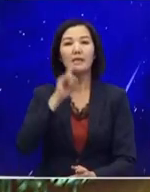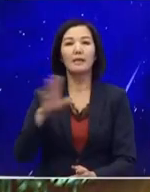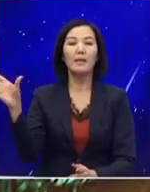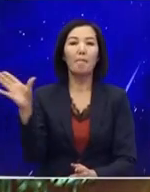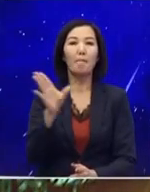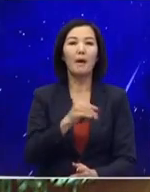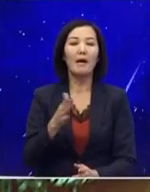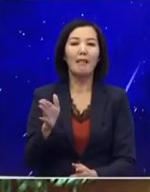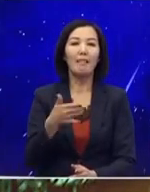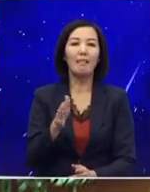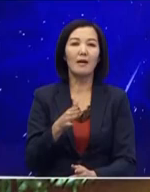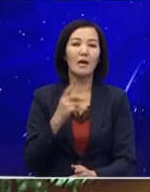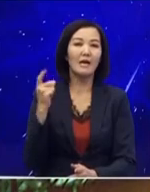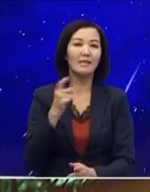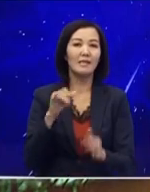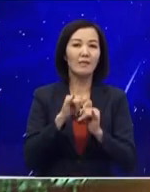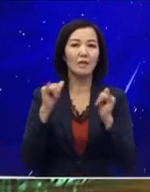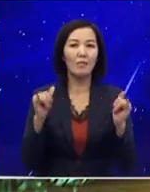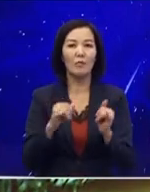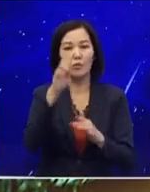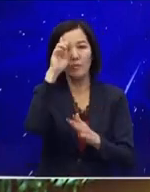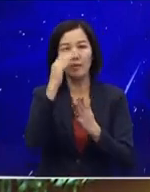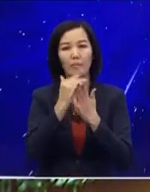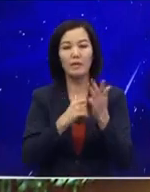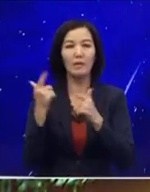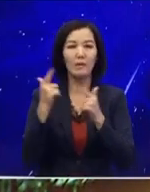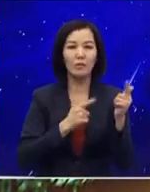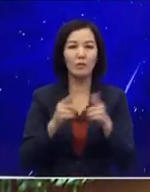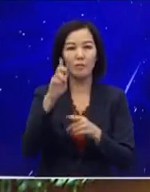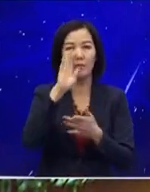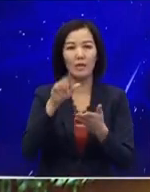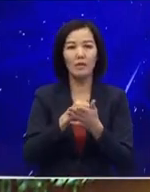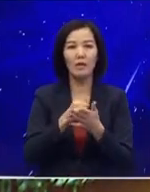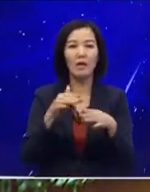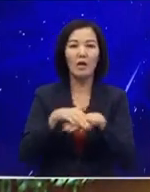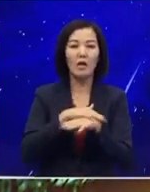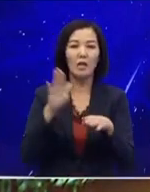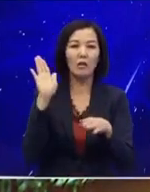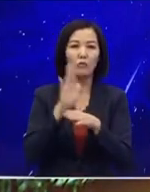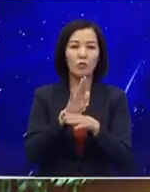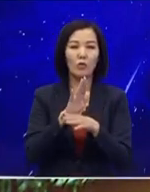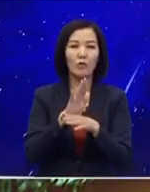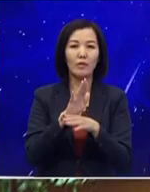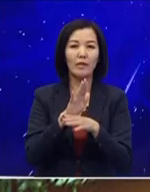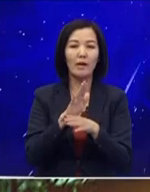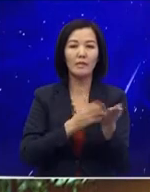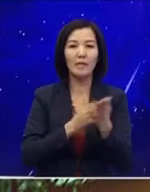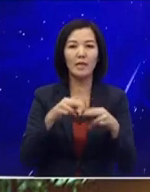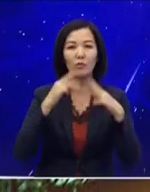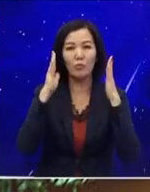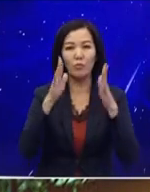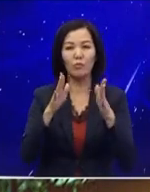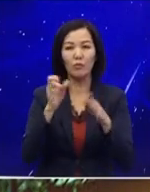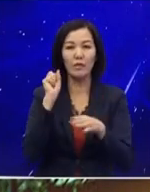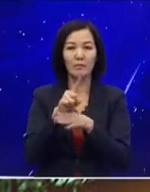Елімізде балық шаруашылығын дамытуға арналған мемлекеттік бағдарлама әзірленуде. Мемлекет басшысы халыққа жолдауында бұл салаға айрықша көңіл